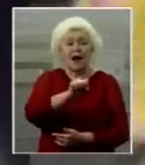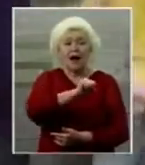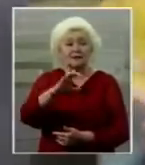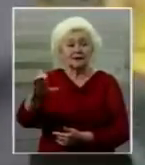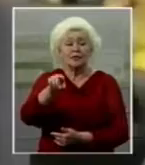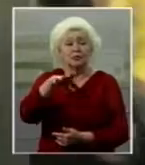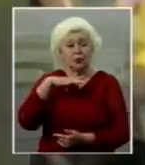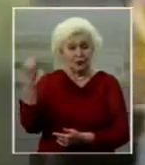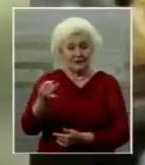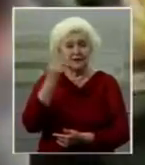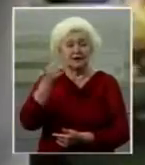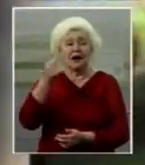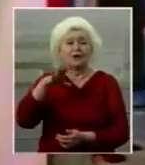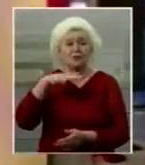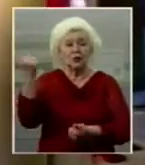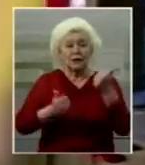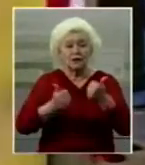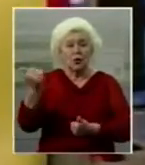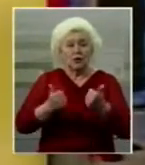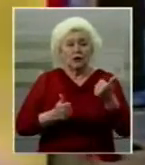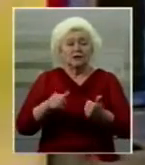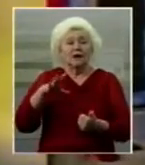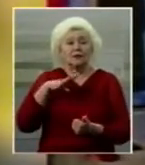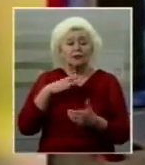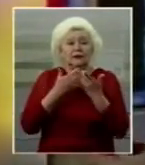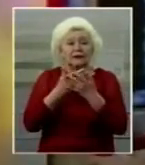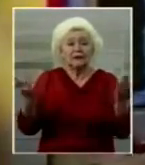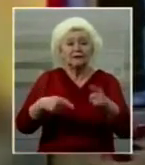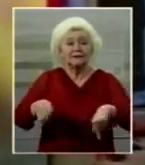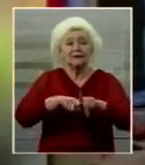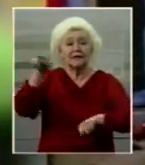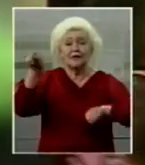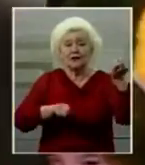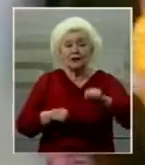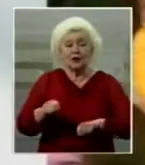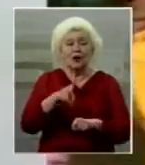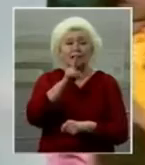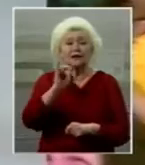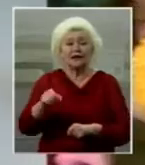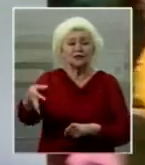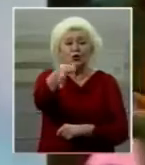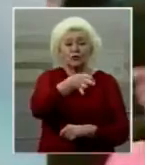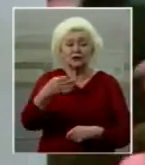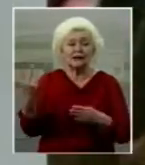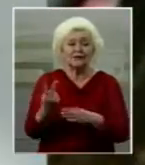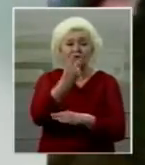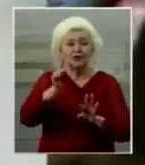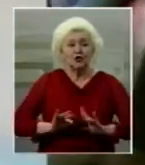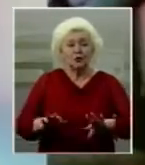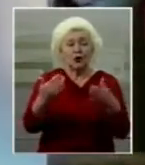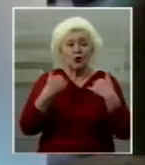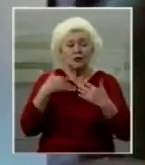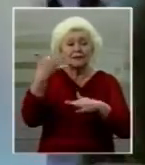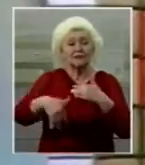Було цікаво, були конкурси, були різні такі фестивалі, Калинові острови, які двічі проходили у нас